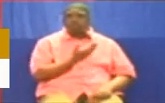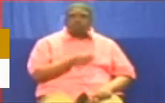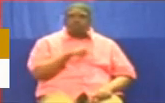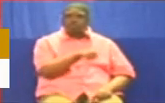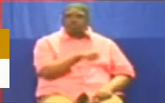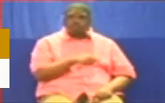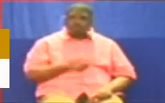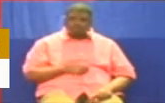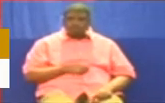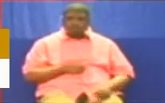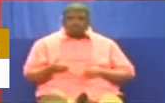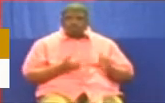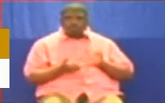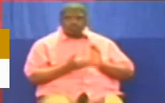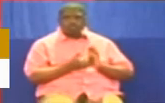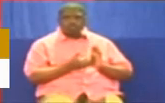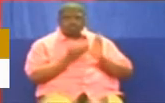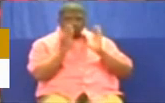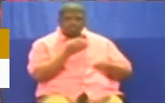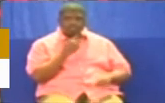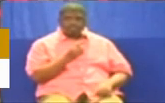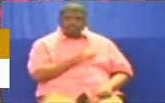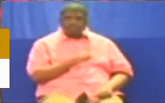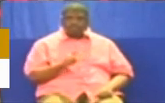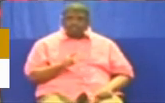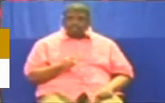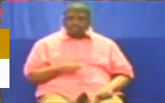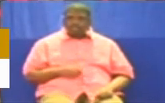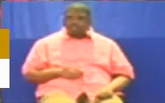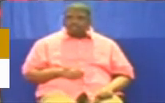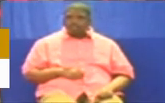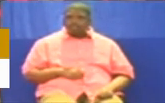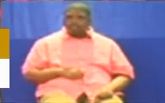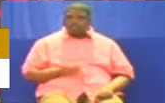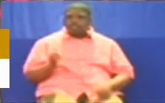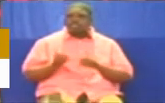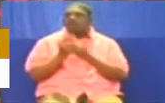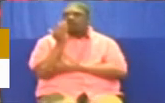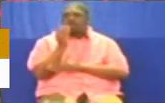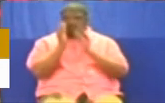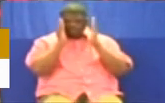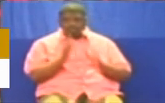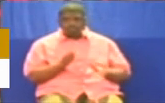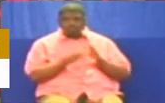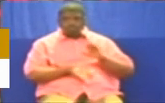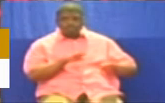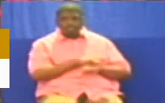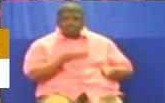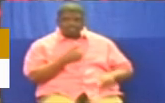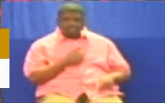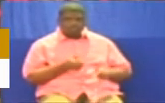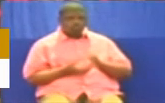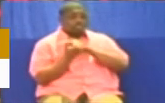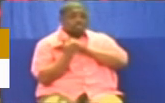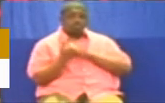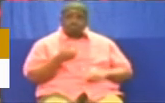Mheshimiwa Mwanasheria Mkuu wa Serikali anasema hapana. AG, samahani Mheshimiwa Mwenyekiti, ndio nina wajibu,